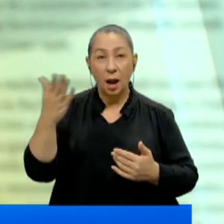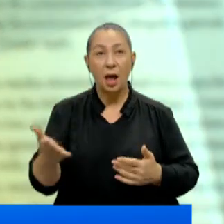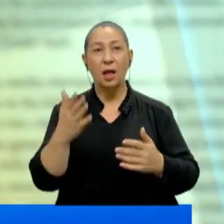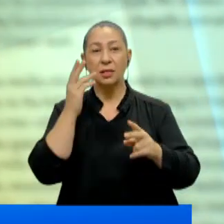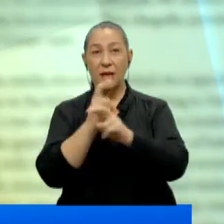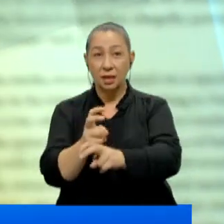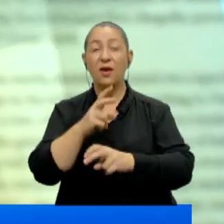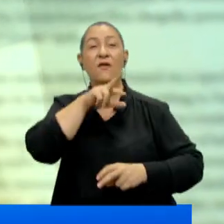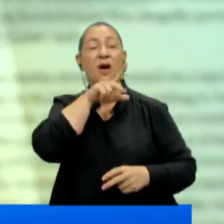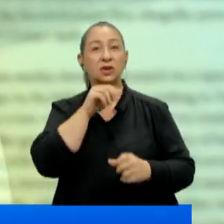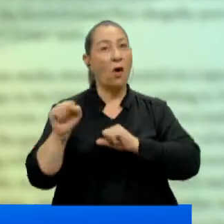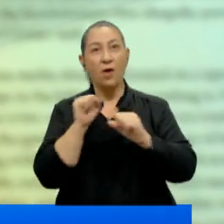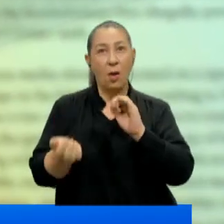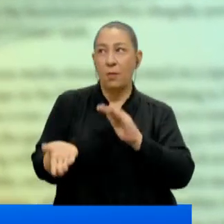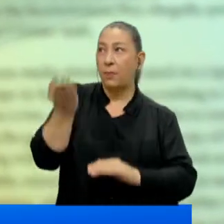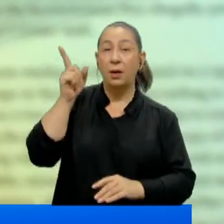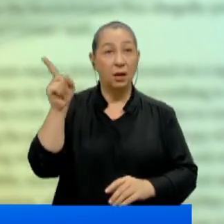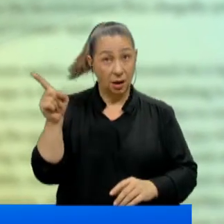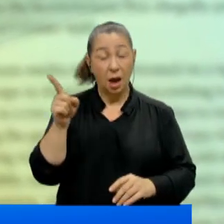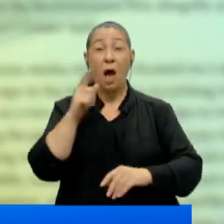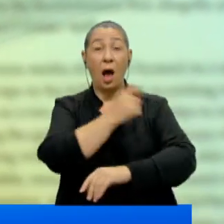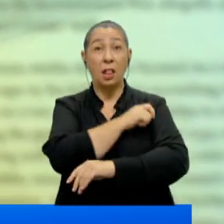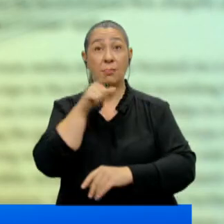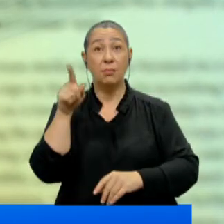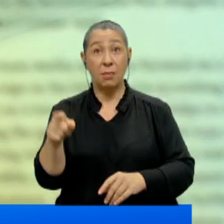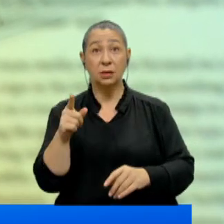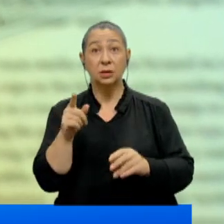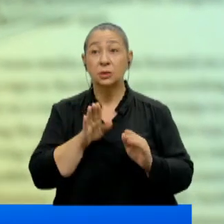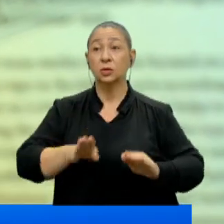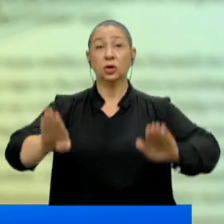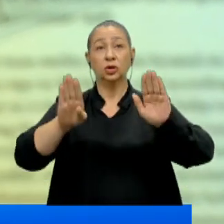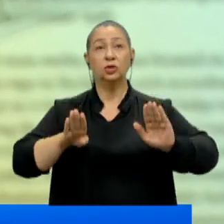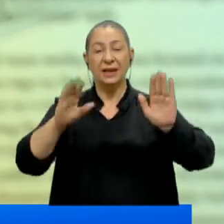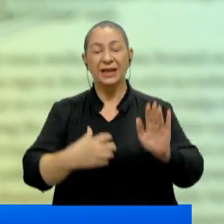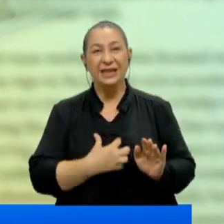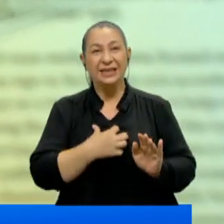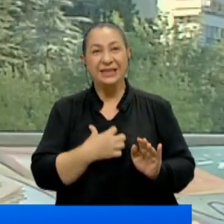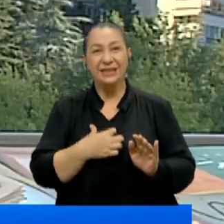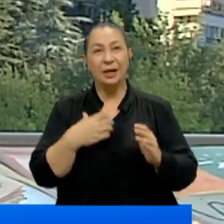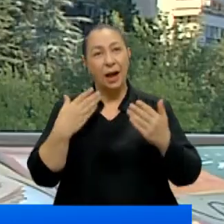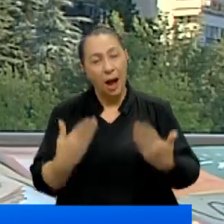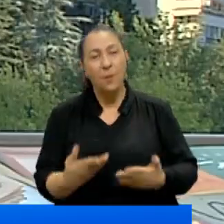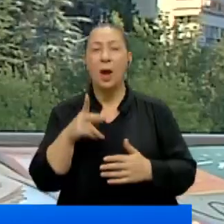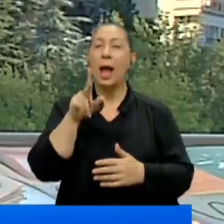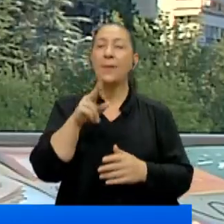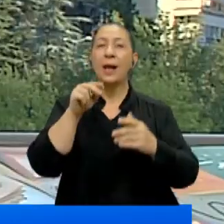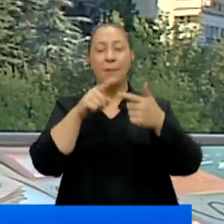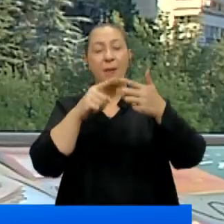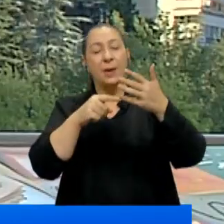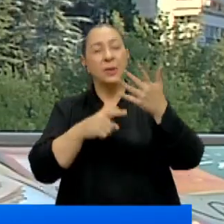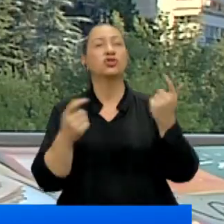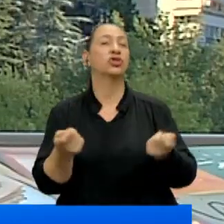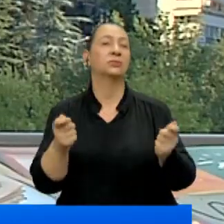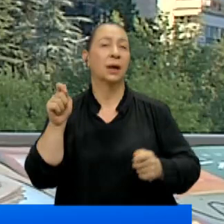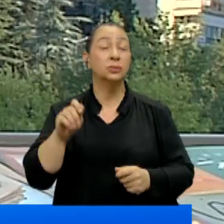tehdit Fransızların öfkesini arttırabilir. Almanları da göçmen endişesi ikna eder. Böyle çalışmalar